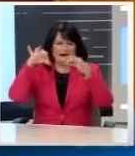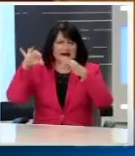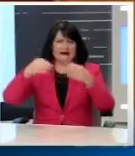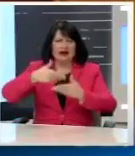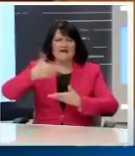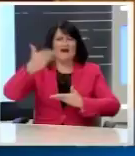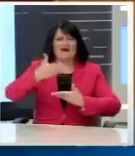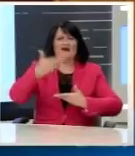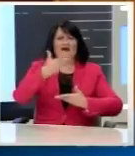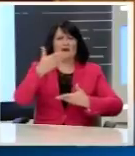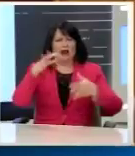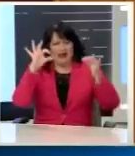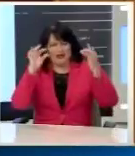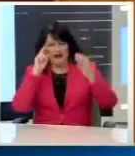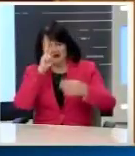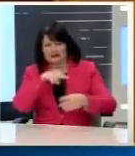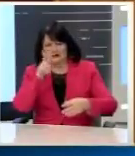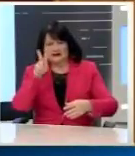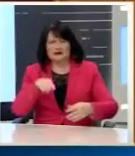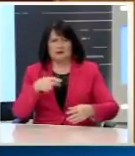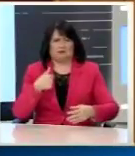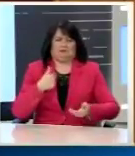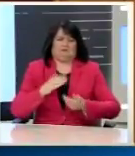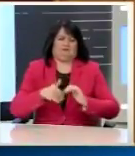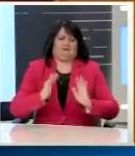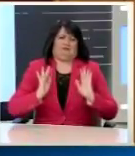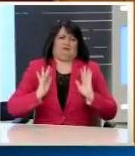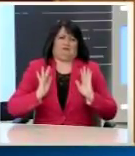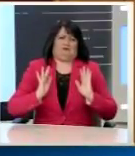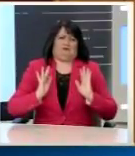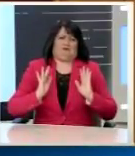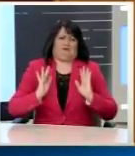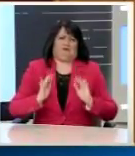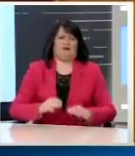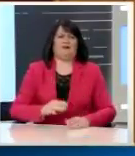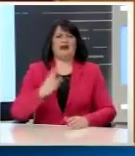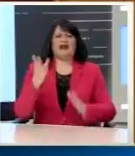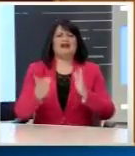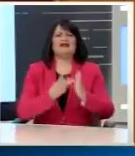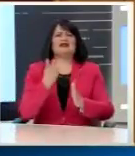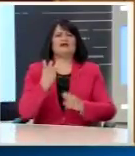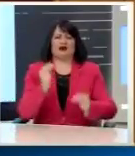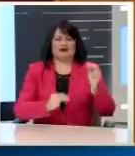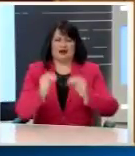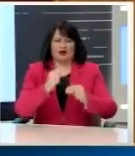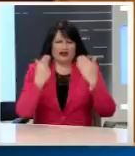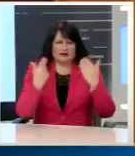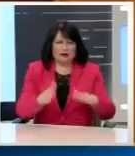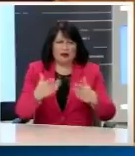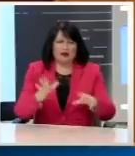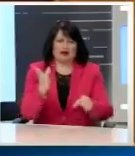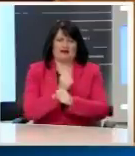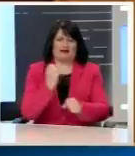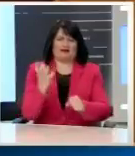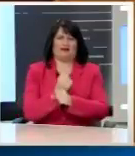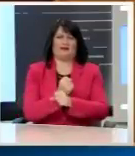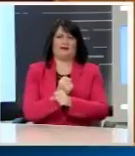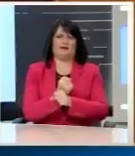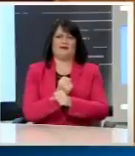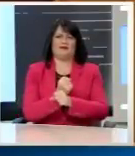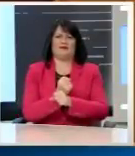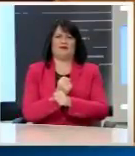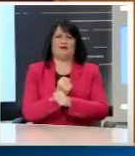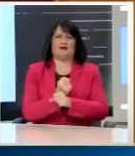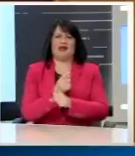εφημερίδων. Μας καίγεται καρφί γι' αυτό. 3 εκλογικές αναμετρήσεις δεν κερδίσαμε. 2 εκλογές και